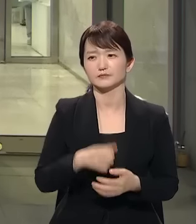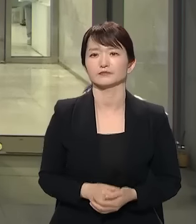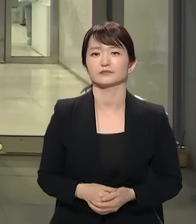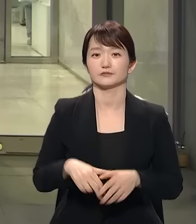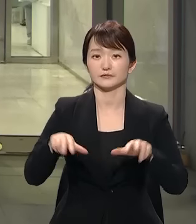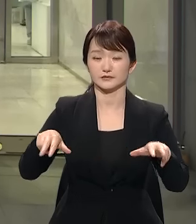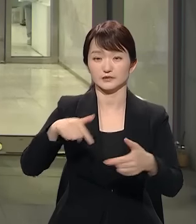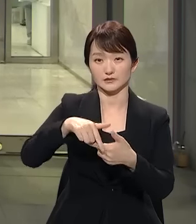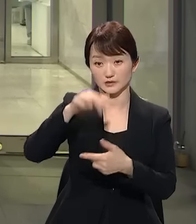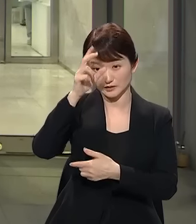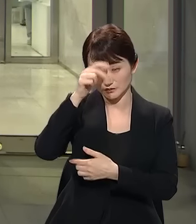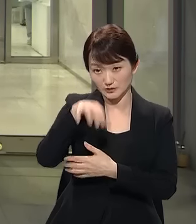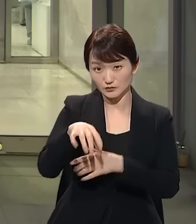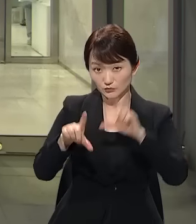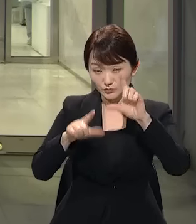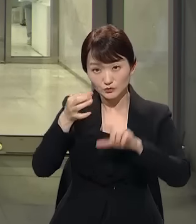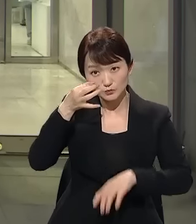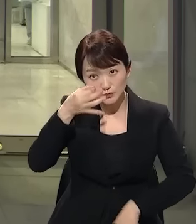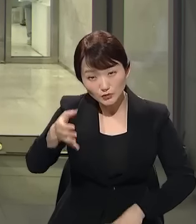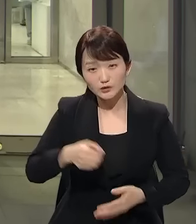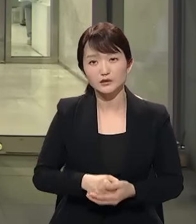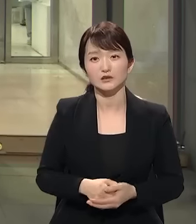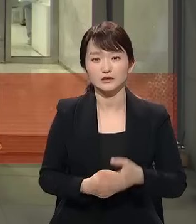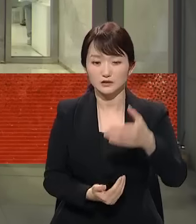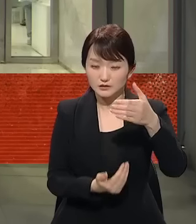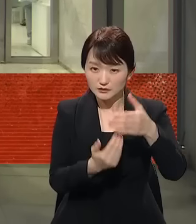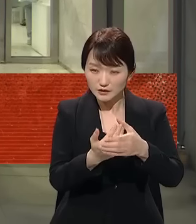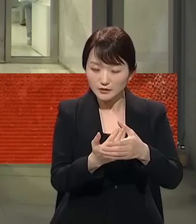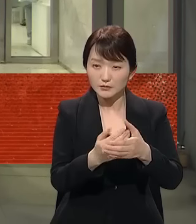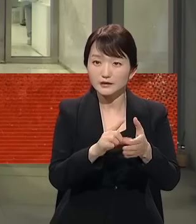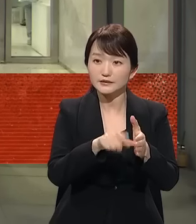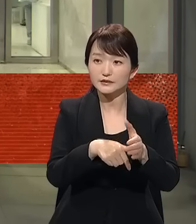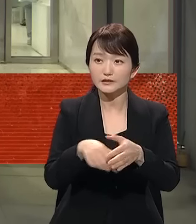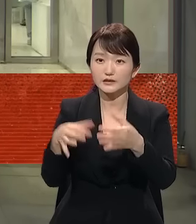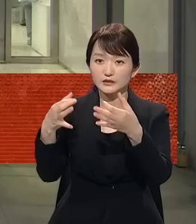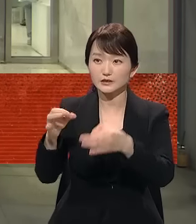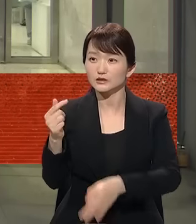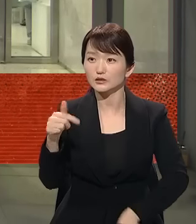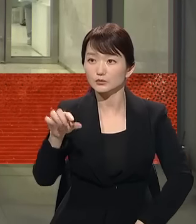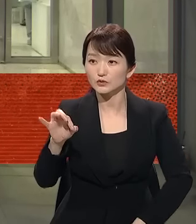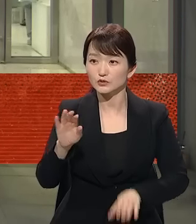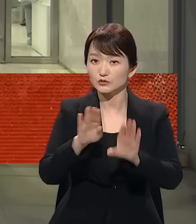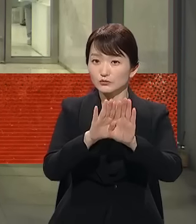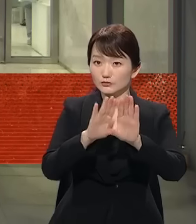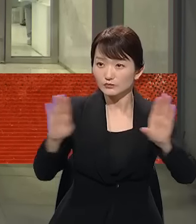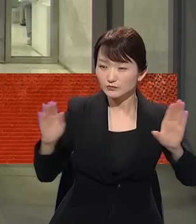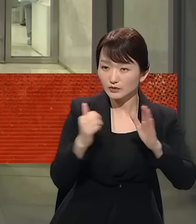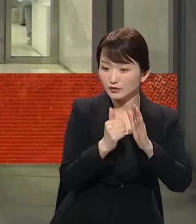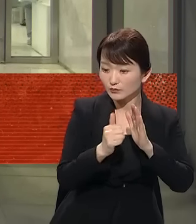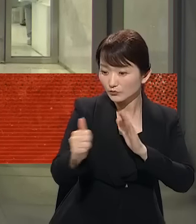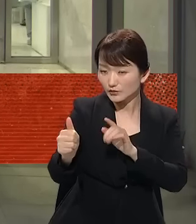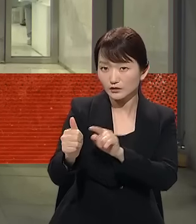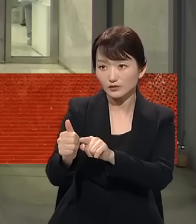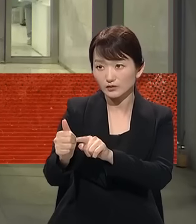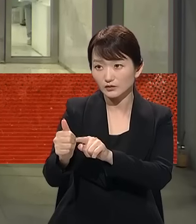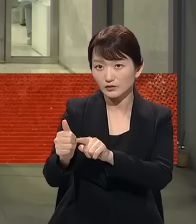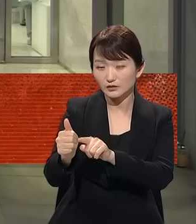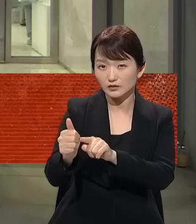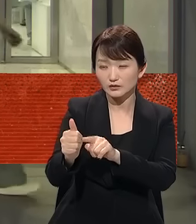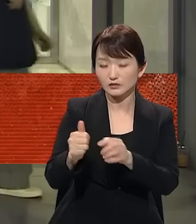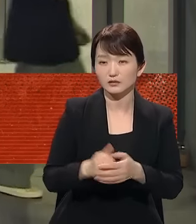계시는데요. 만약에 사건 반장 진행 중에 김호중 저 문 밖으로 나오게 되면 바로